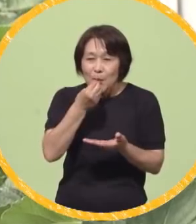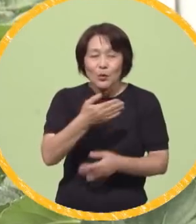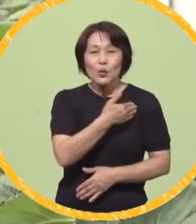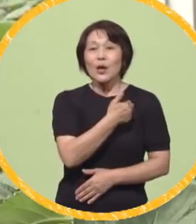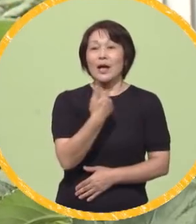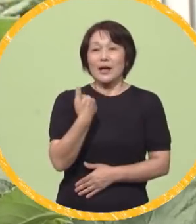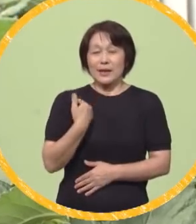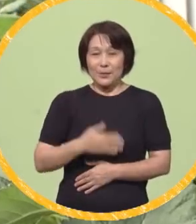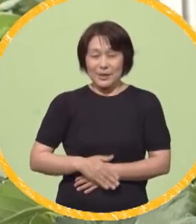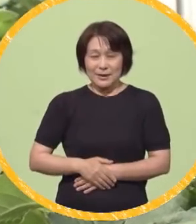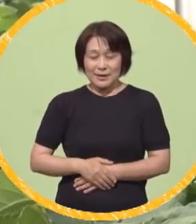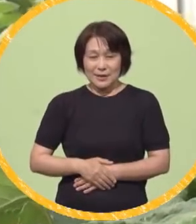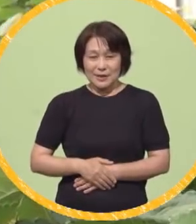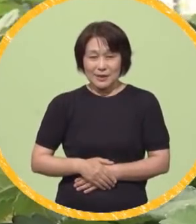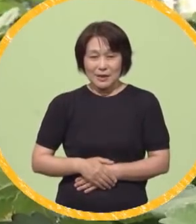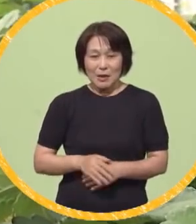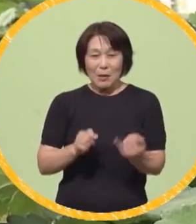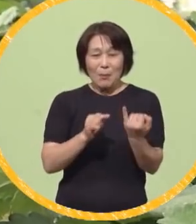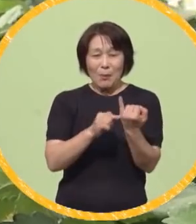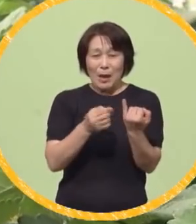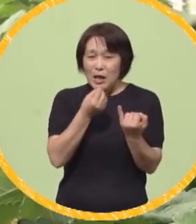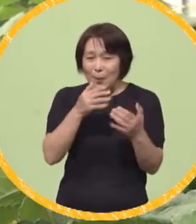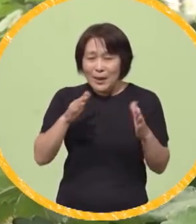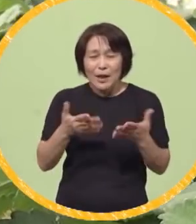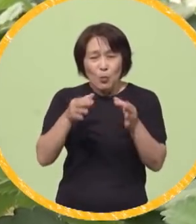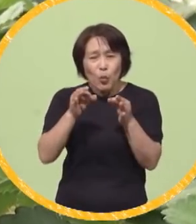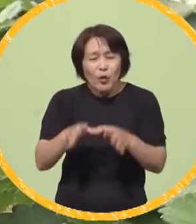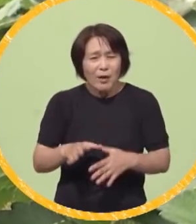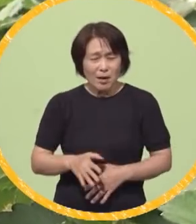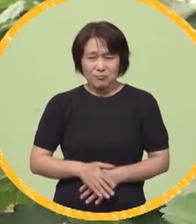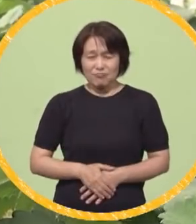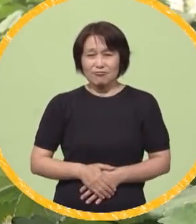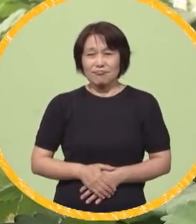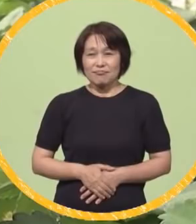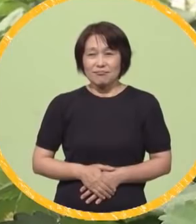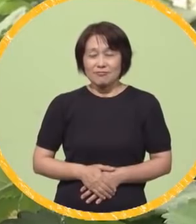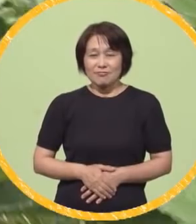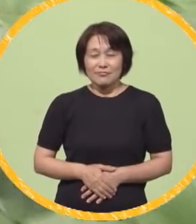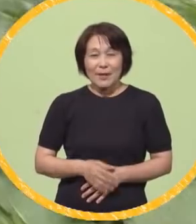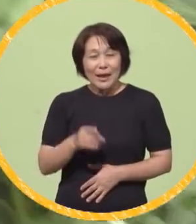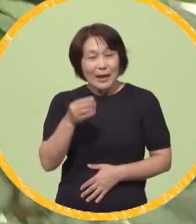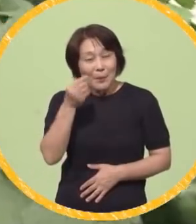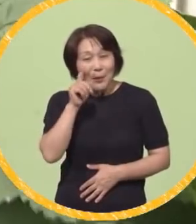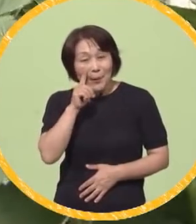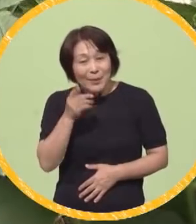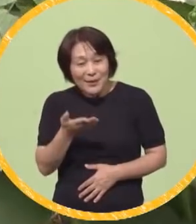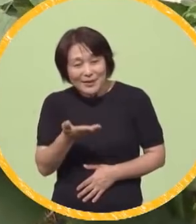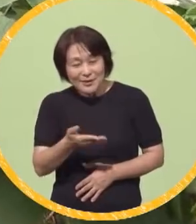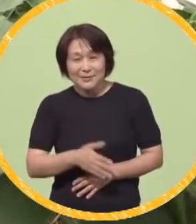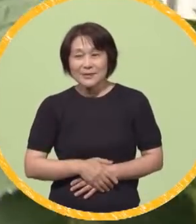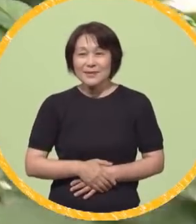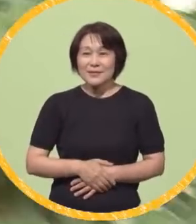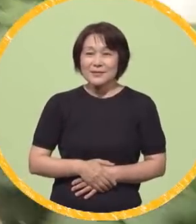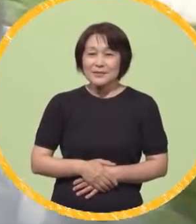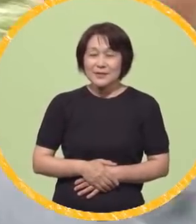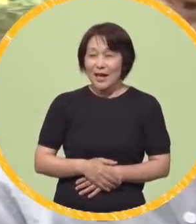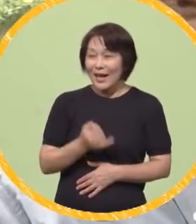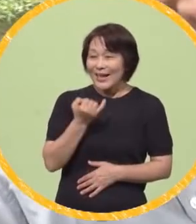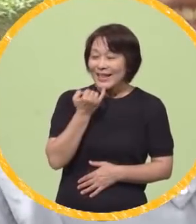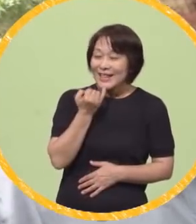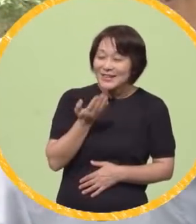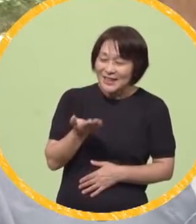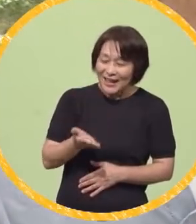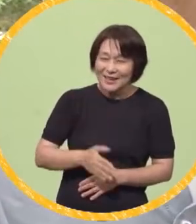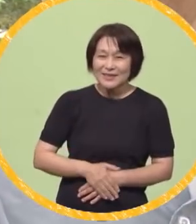。くまちゃん、食べないともったいないよ、うん、 じゃあ、どうですか、食べてみますか。 え、いいんですか、